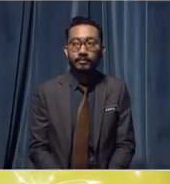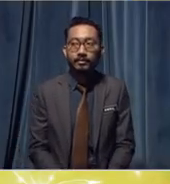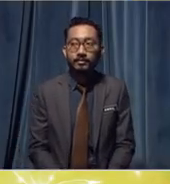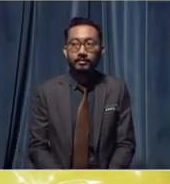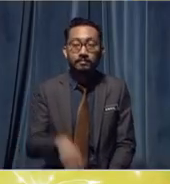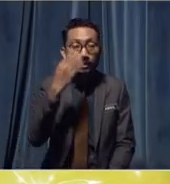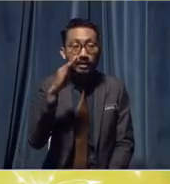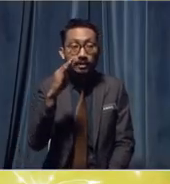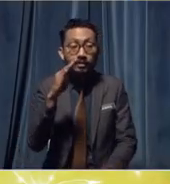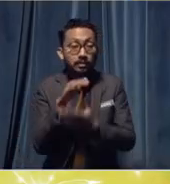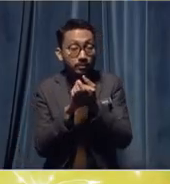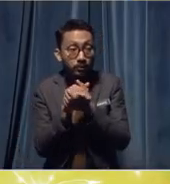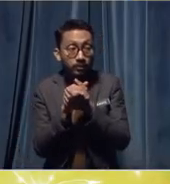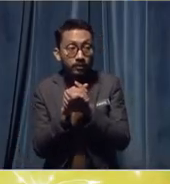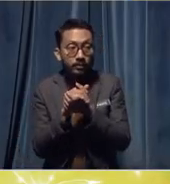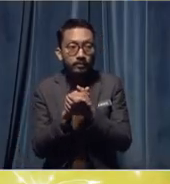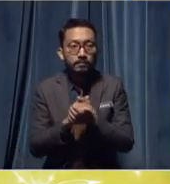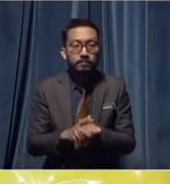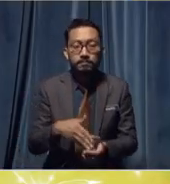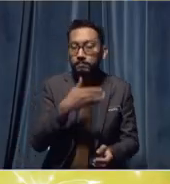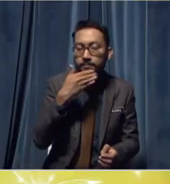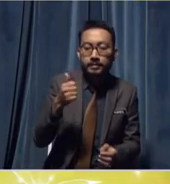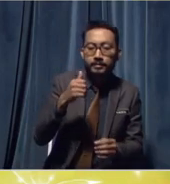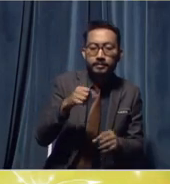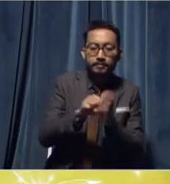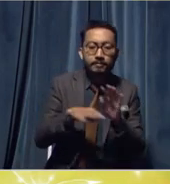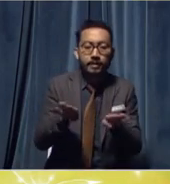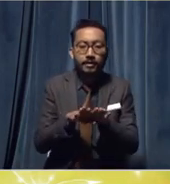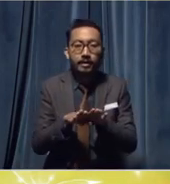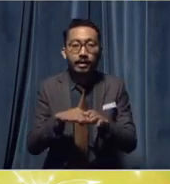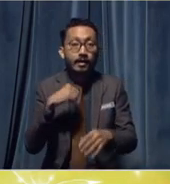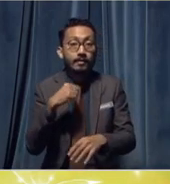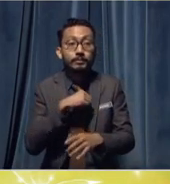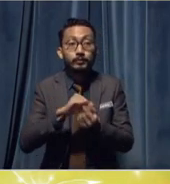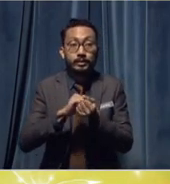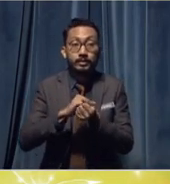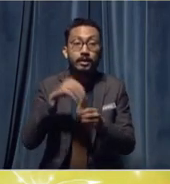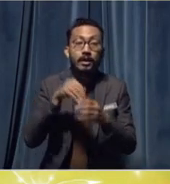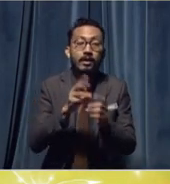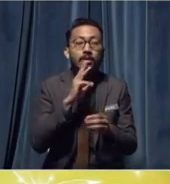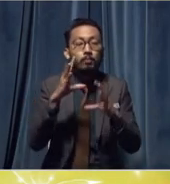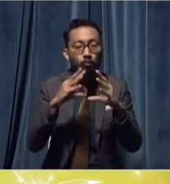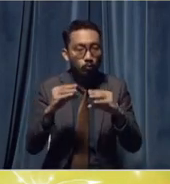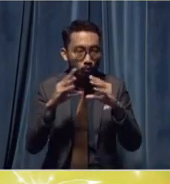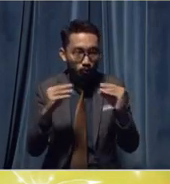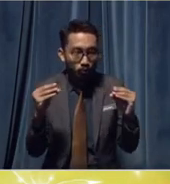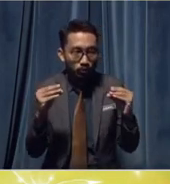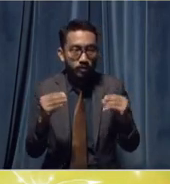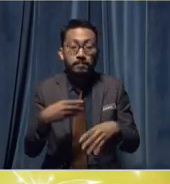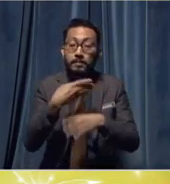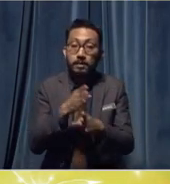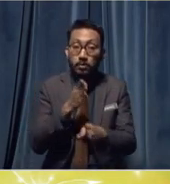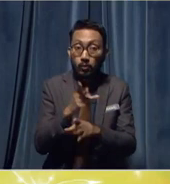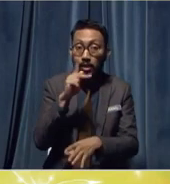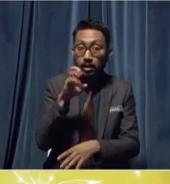Murid-murid, jom kita semak. Bagi sabun, berkesan sebagai ejen pencuci dalam